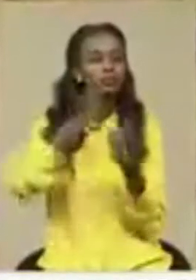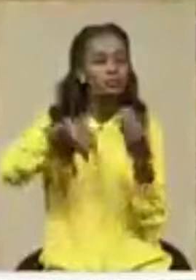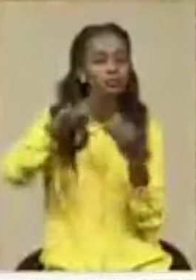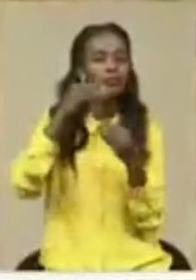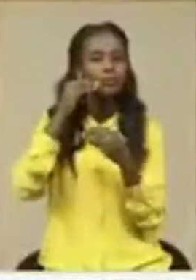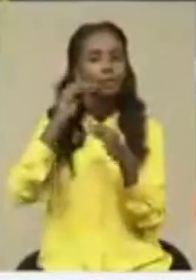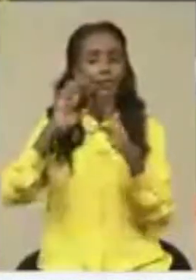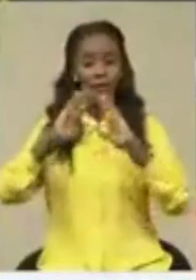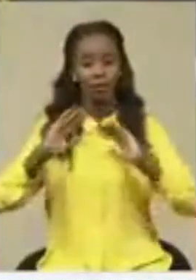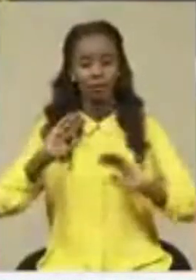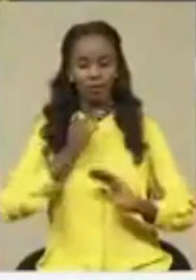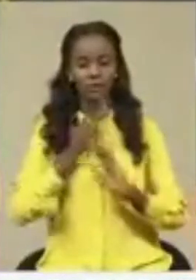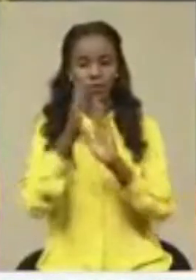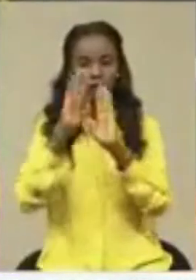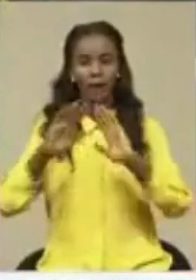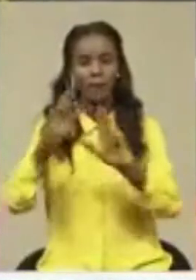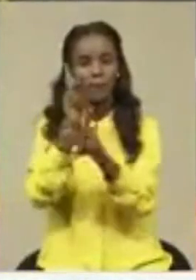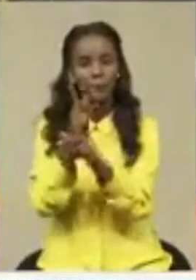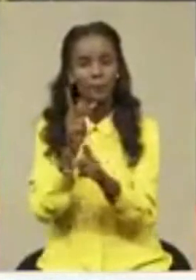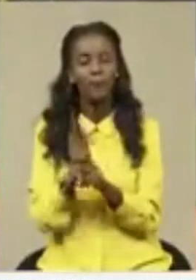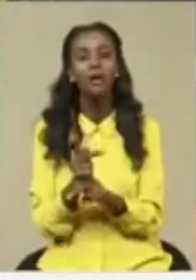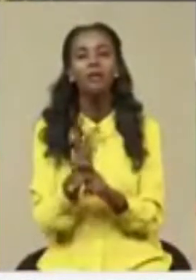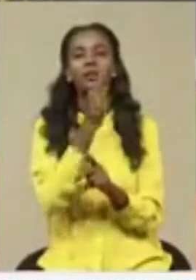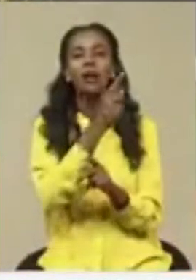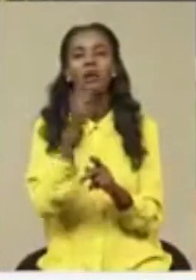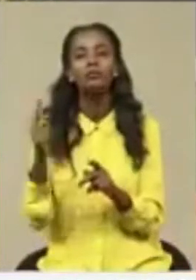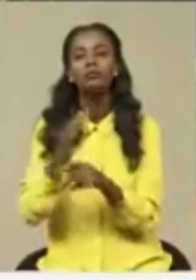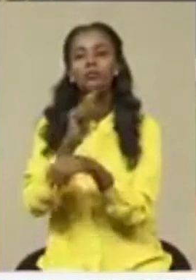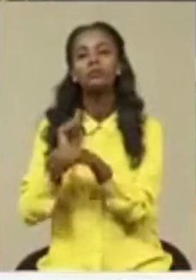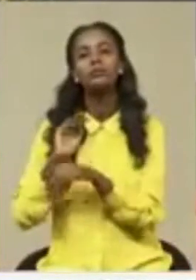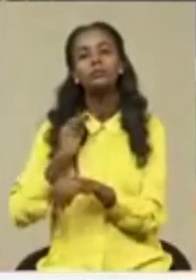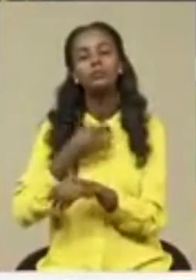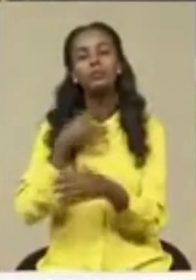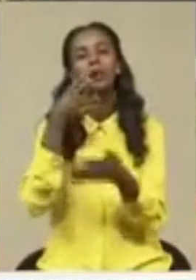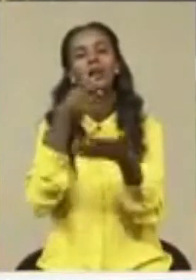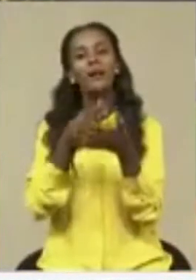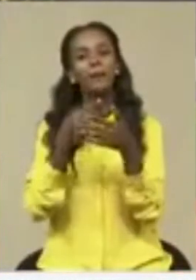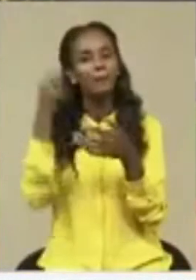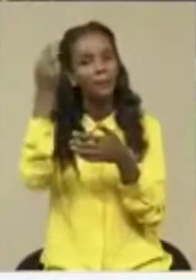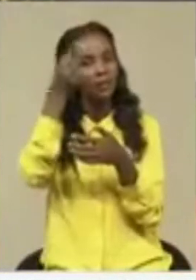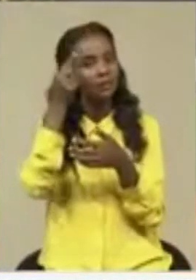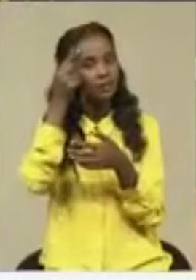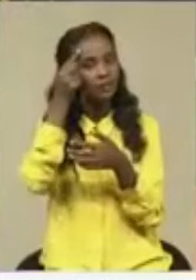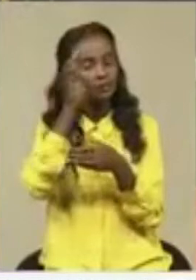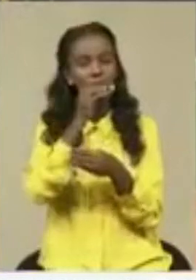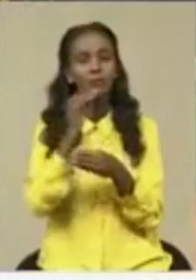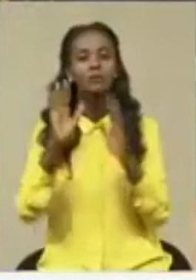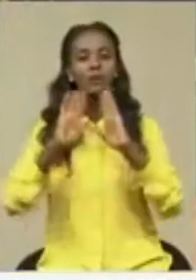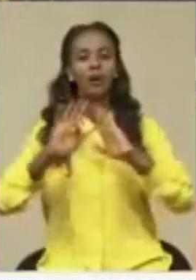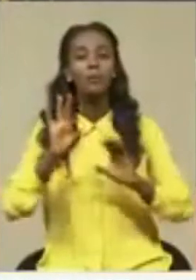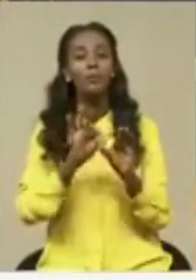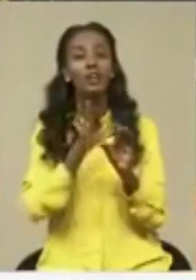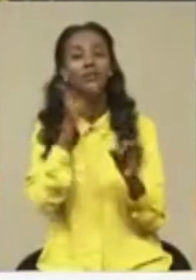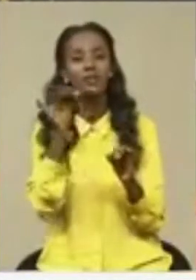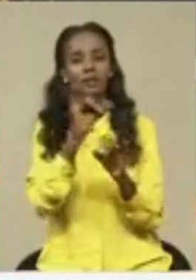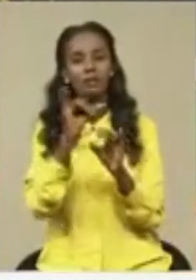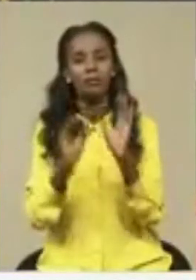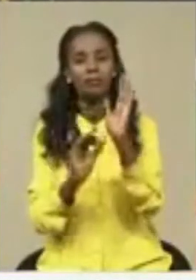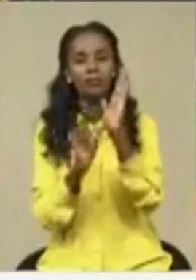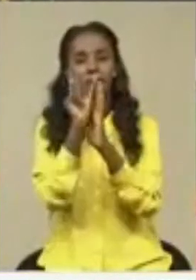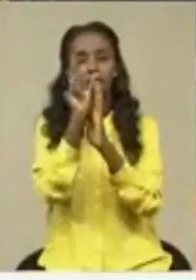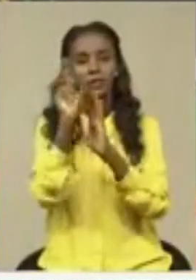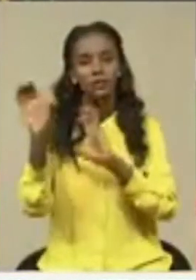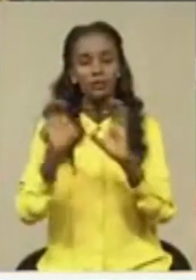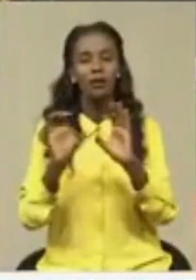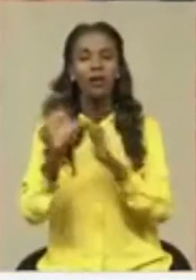የቤታችን ሰላም ስናስጠብቅ፣ እያንዳንዳችን በተቋማችን የመልካም አስተሳሰብና የሰላም መንፈስ እንዲበለጽግ